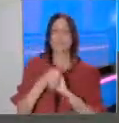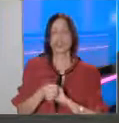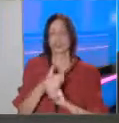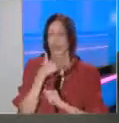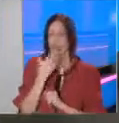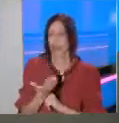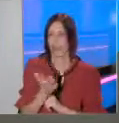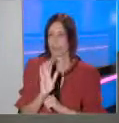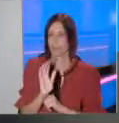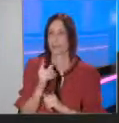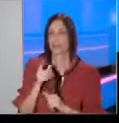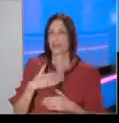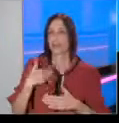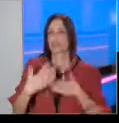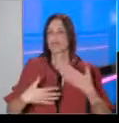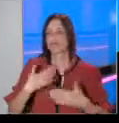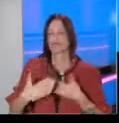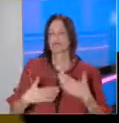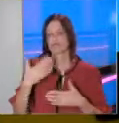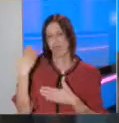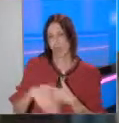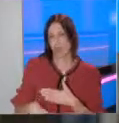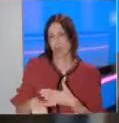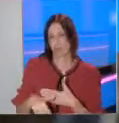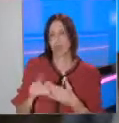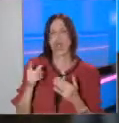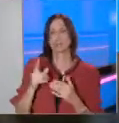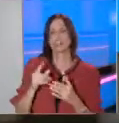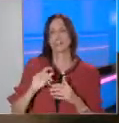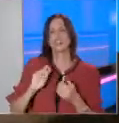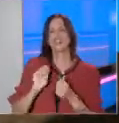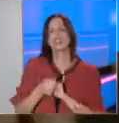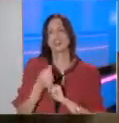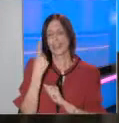לרעה בהתפתחויות האחרונות. השינוי האחד,